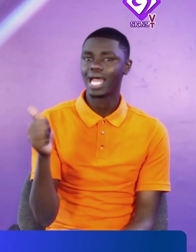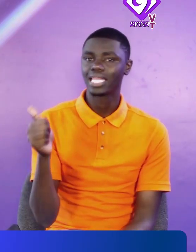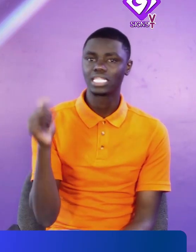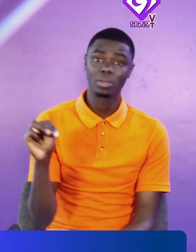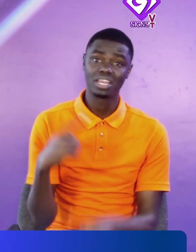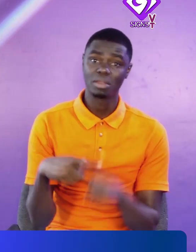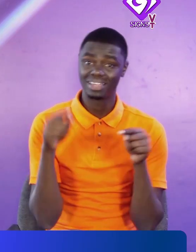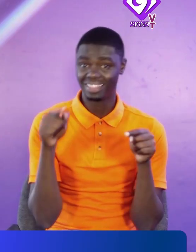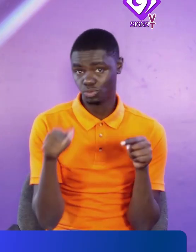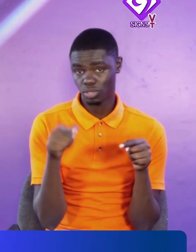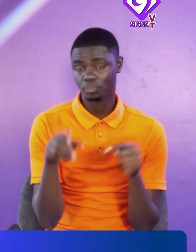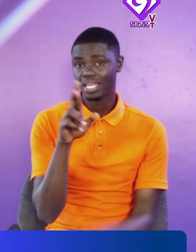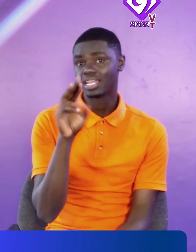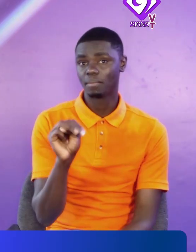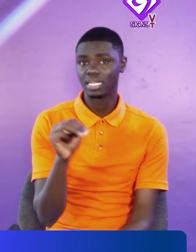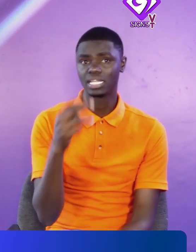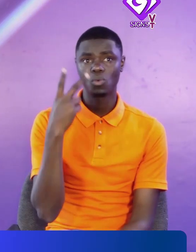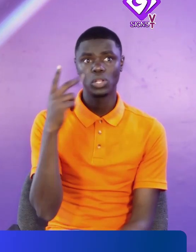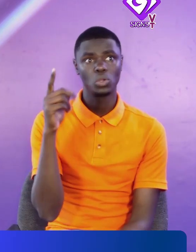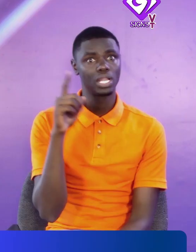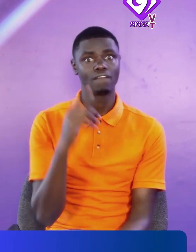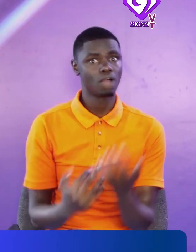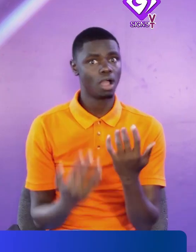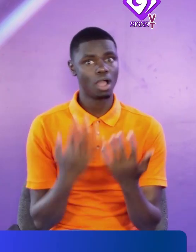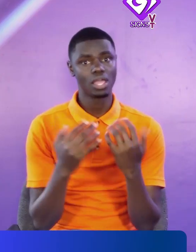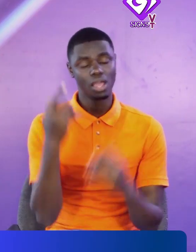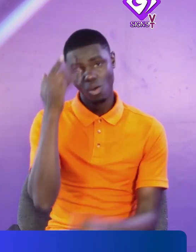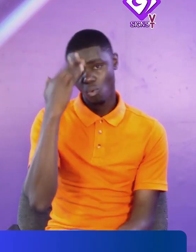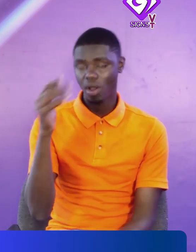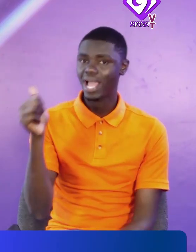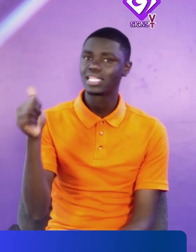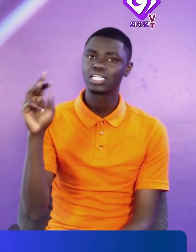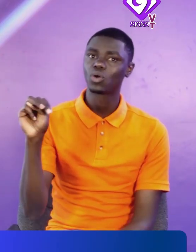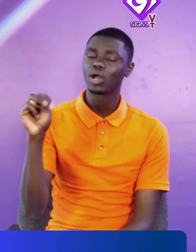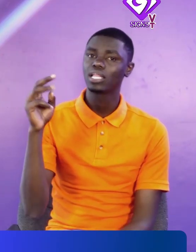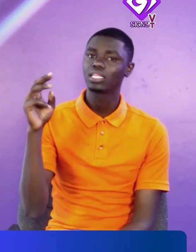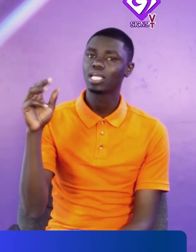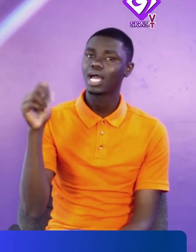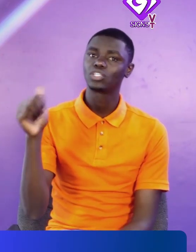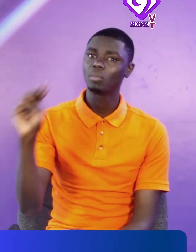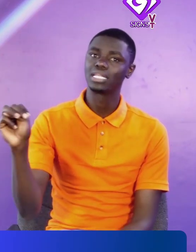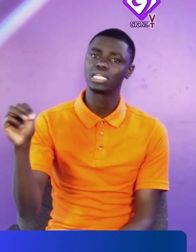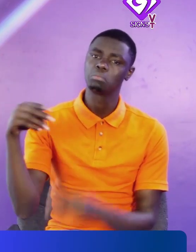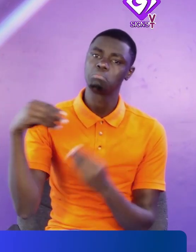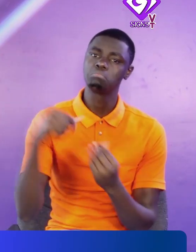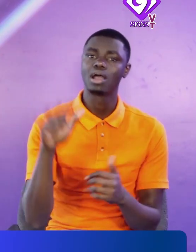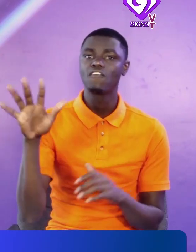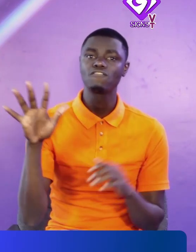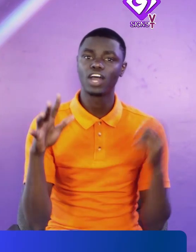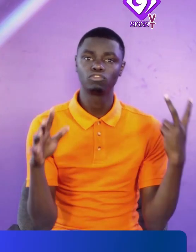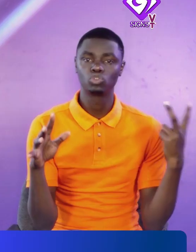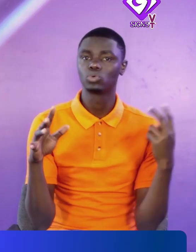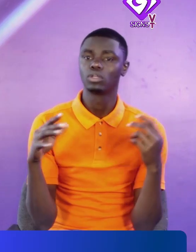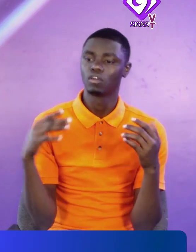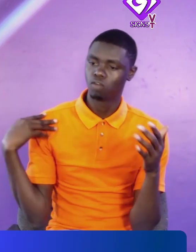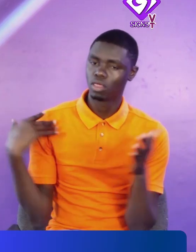derby Real Madrid waliona moto kwa sababu Atletico iliwapiga 5-2 for the first time in 75 years. Unaona?